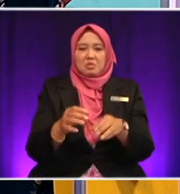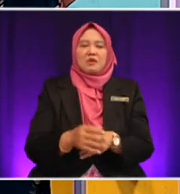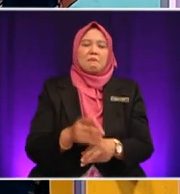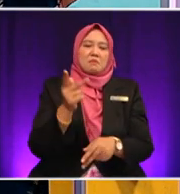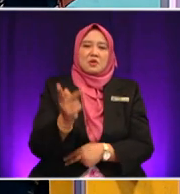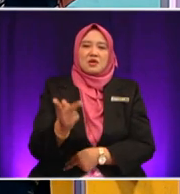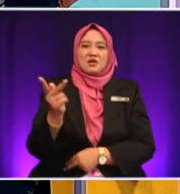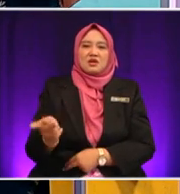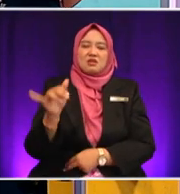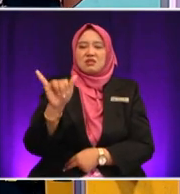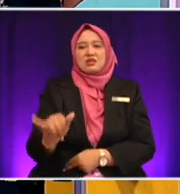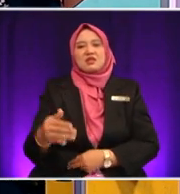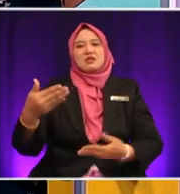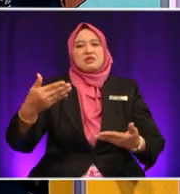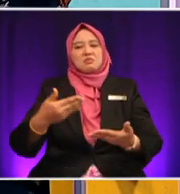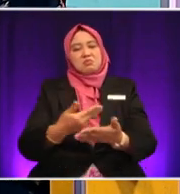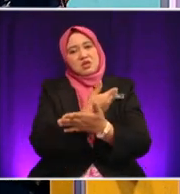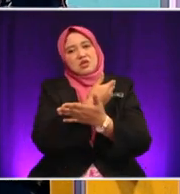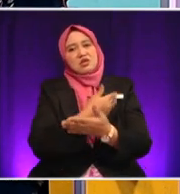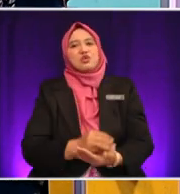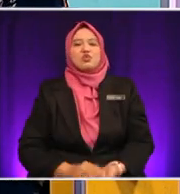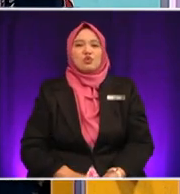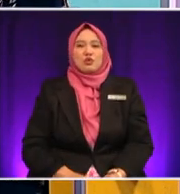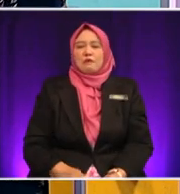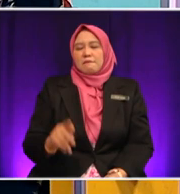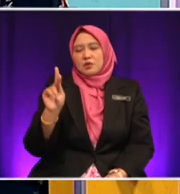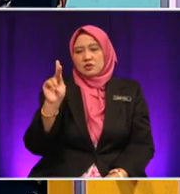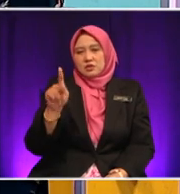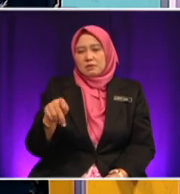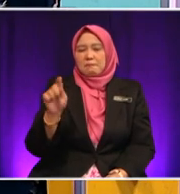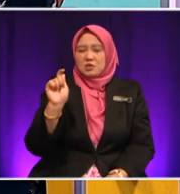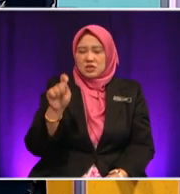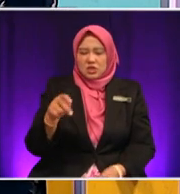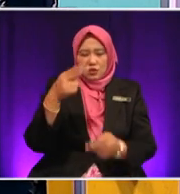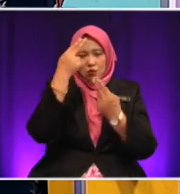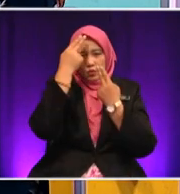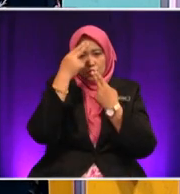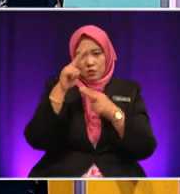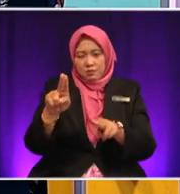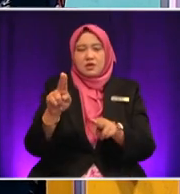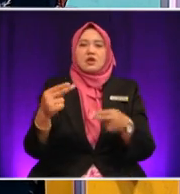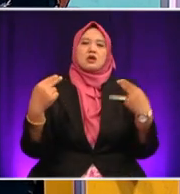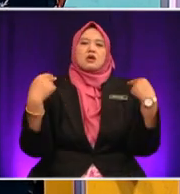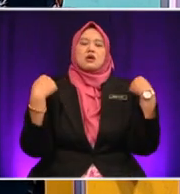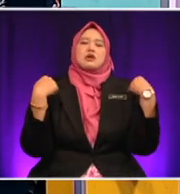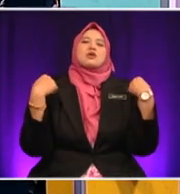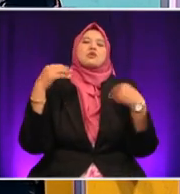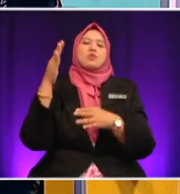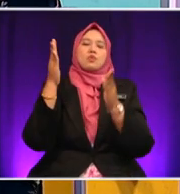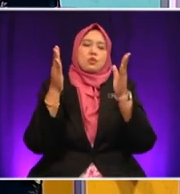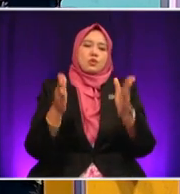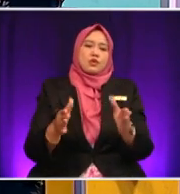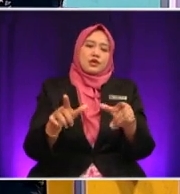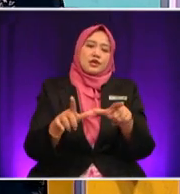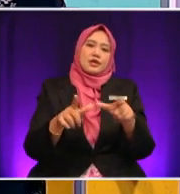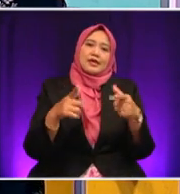tak suka ya hak kita diambil orang jadi pastikan hormat hak orang lain juga ada